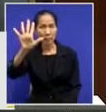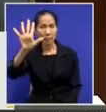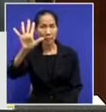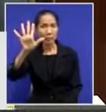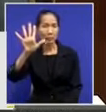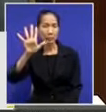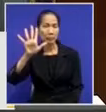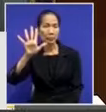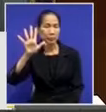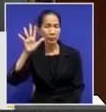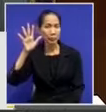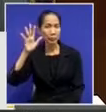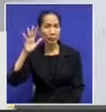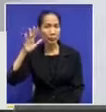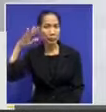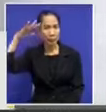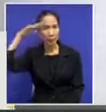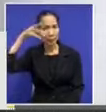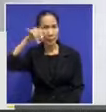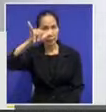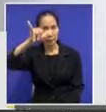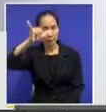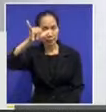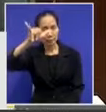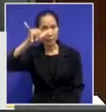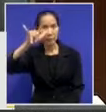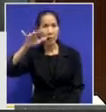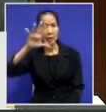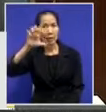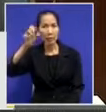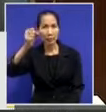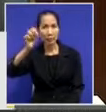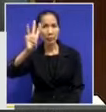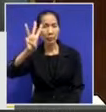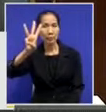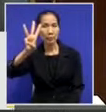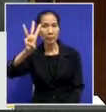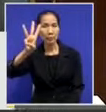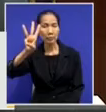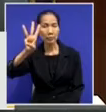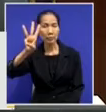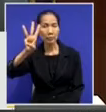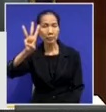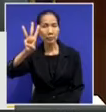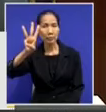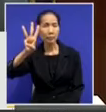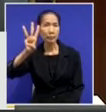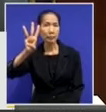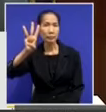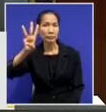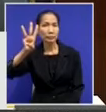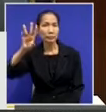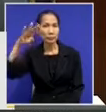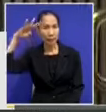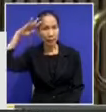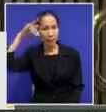กูล พลเอกประยุทธ์จันทร์โอชาครับ 516นายวีรศักดิ์โคสุรัตน ์